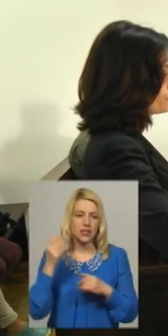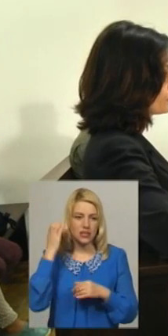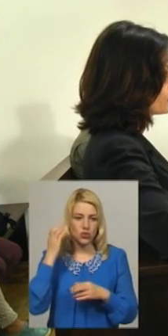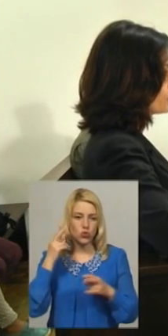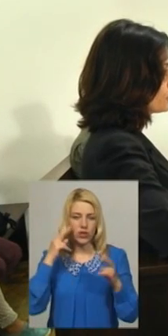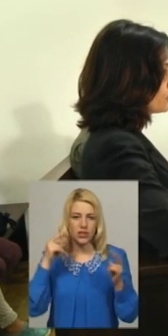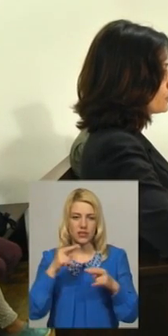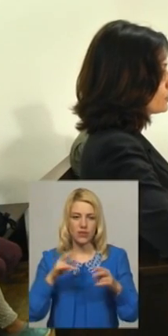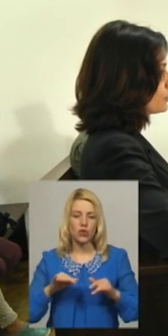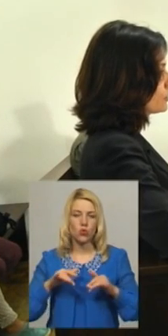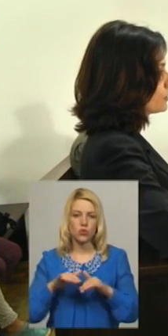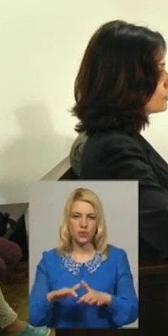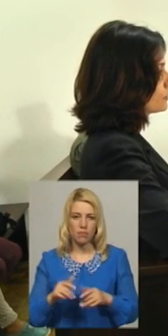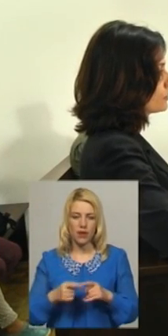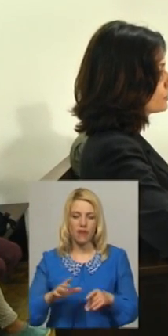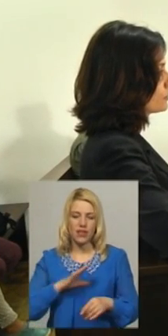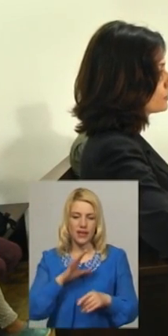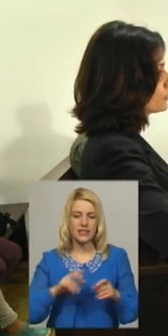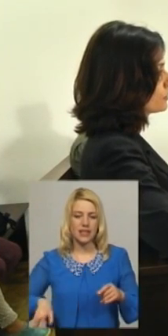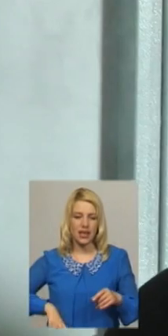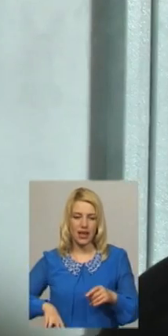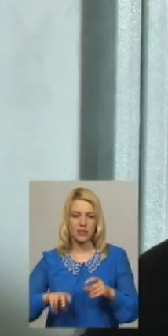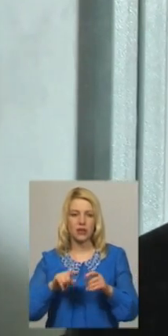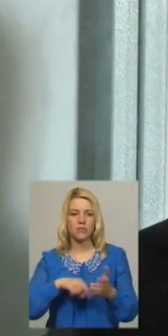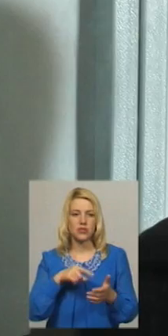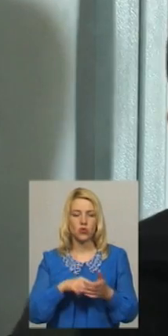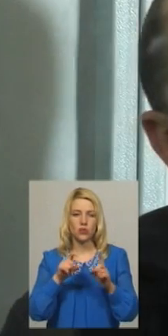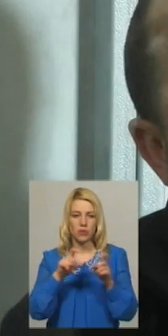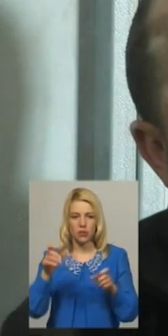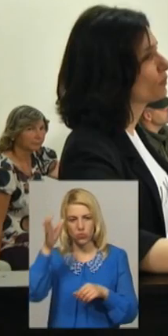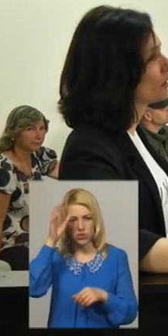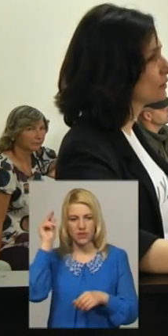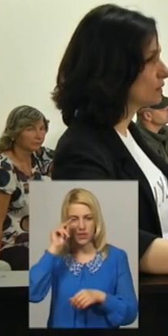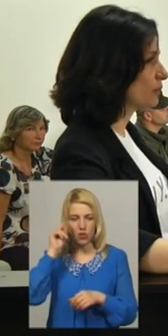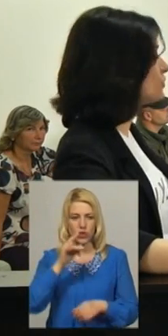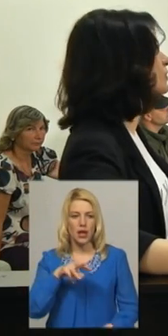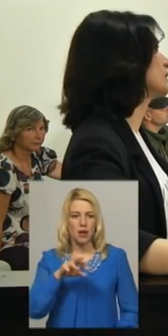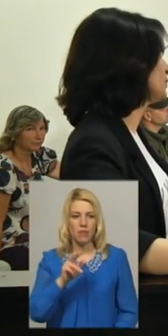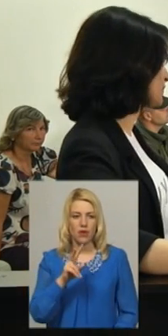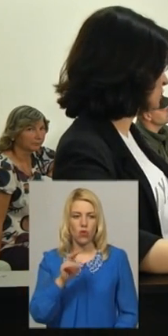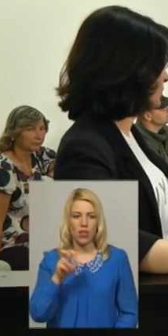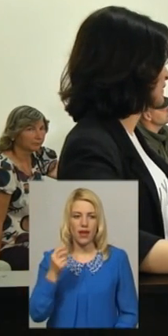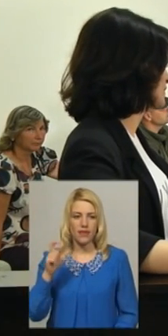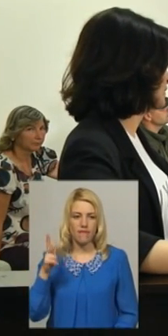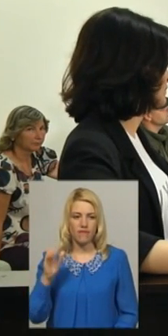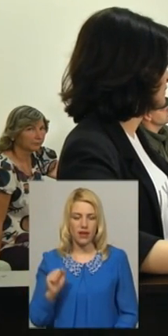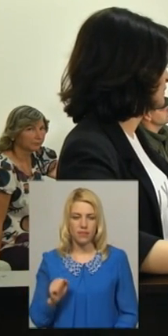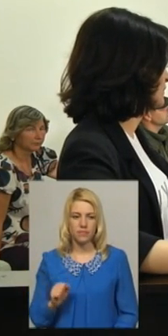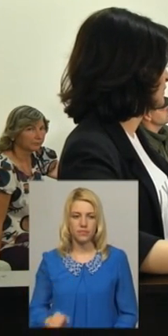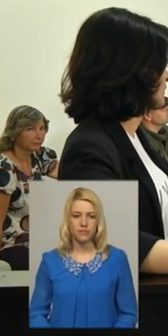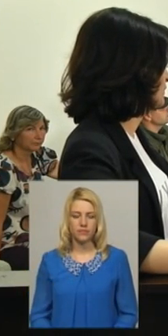у справі екс-директора міського департаменту освіти та науки Романа Миколаєва. Ви бачили той